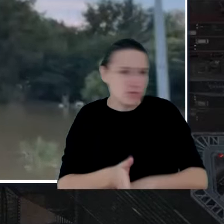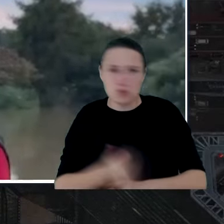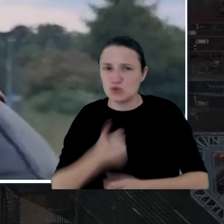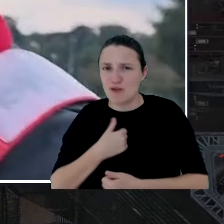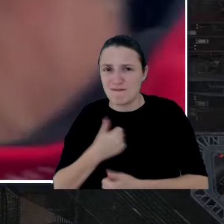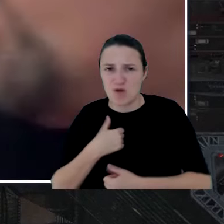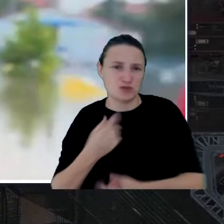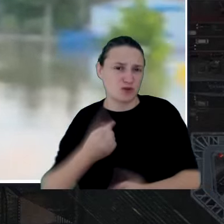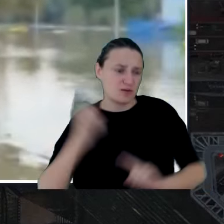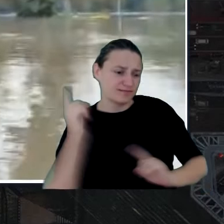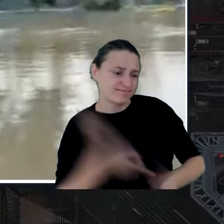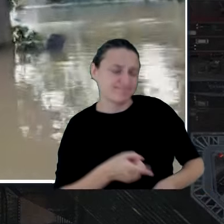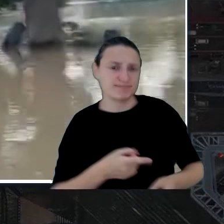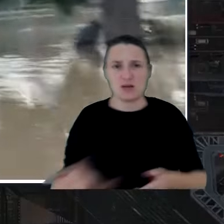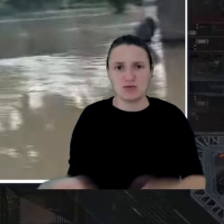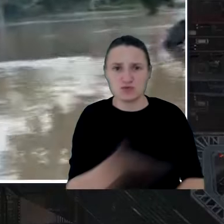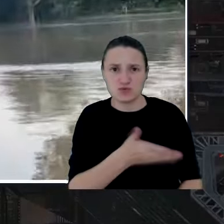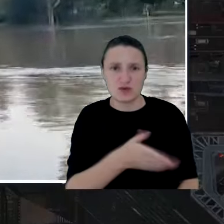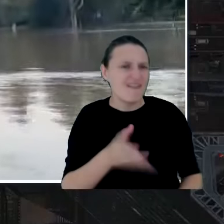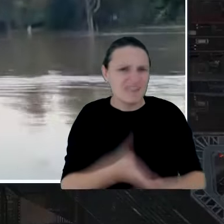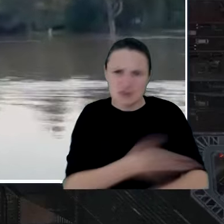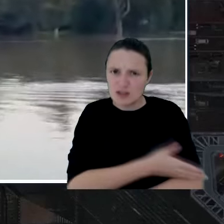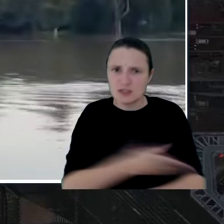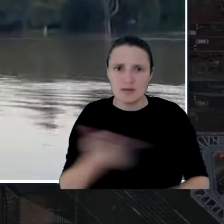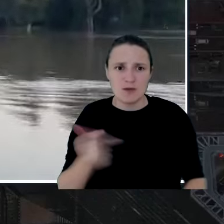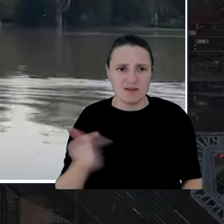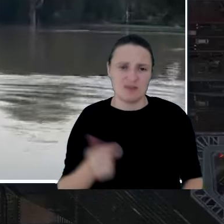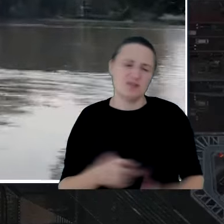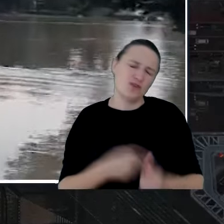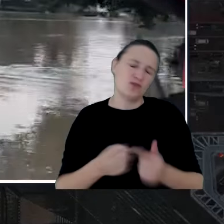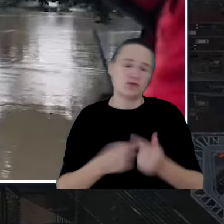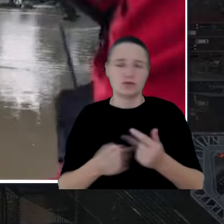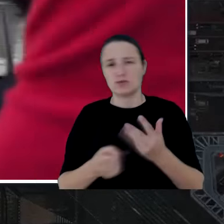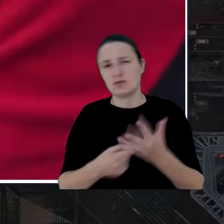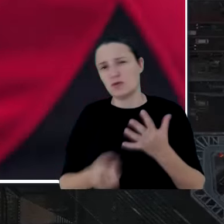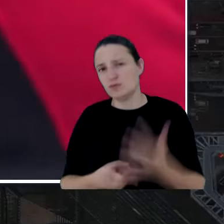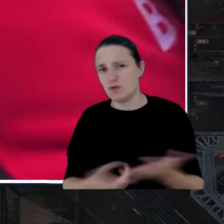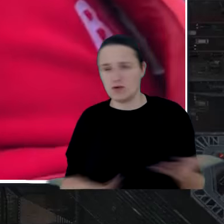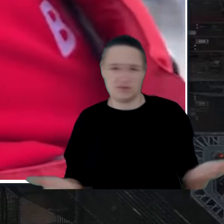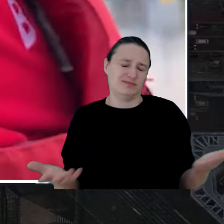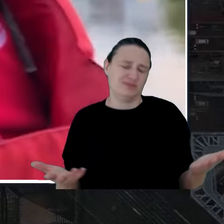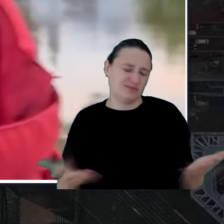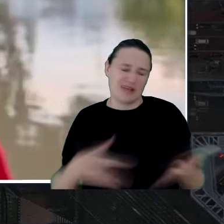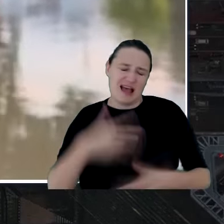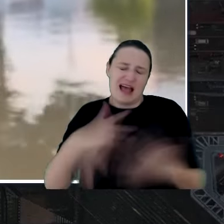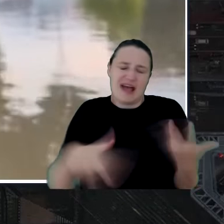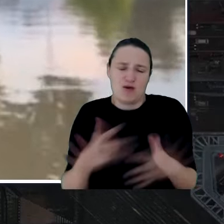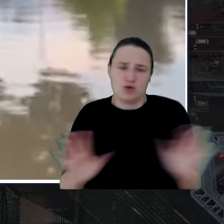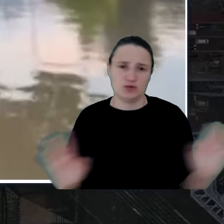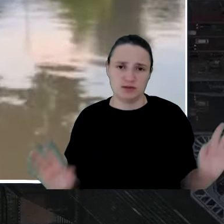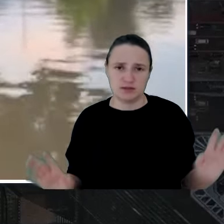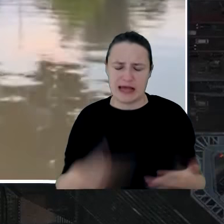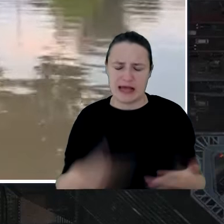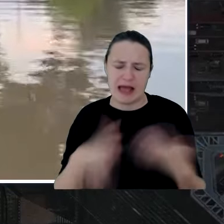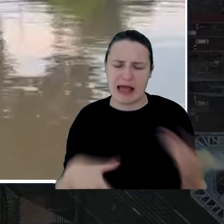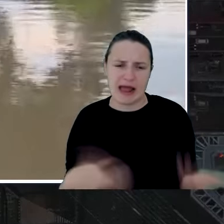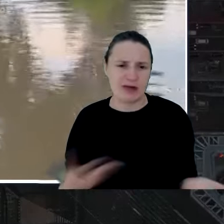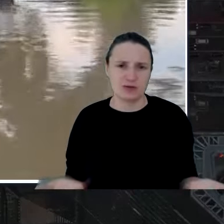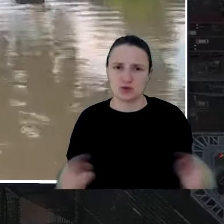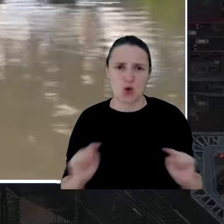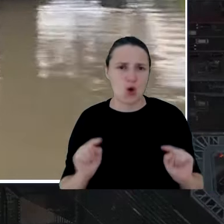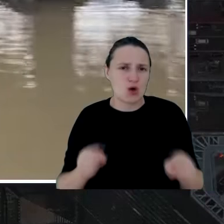wojsko powinno być tam znacznie wcześniej, etc., etc., więc tak naprawdę jeden wielki chaos i dezorganizacja,